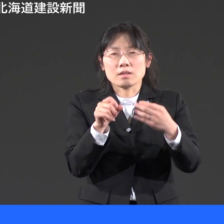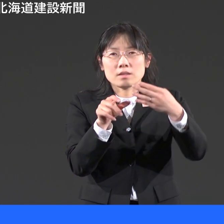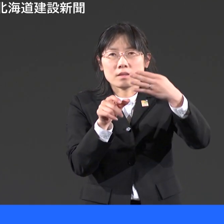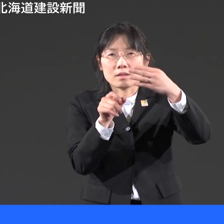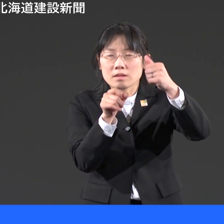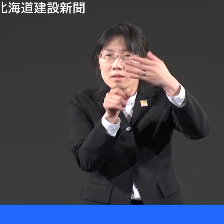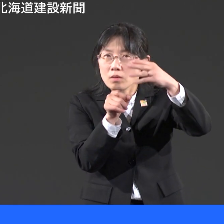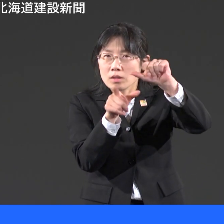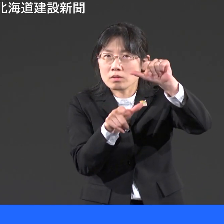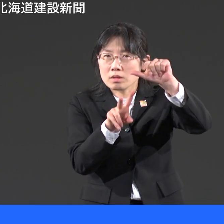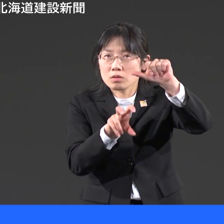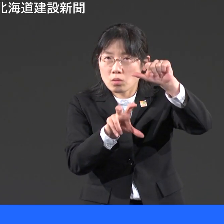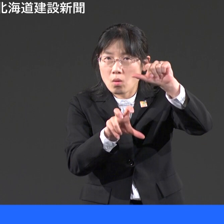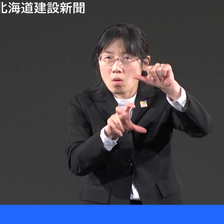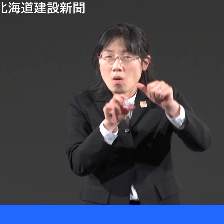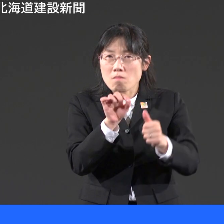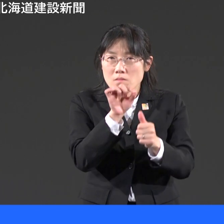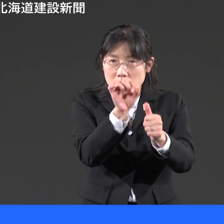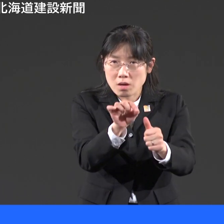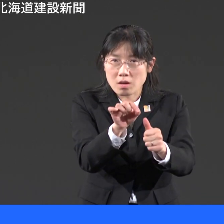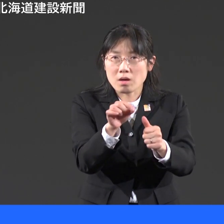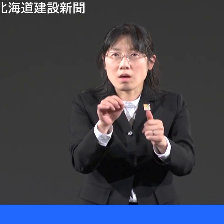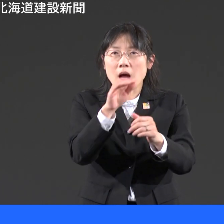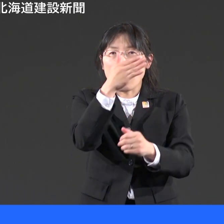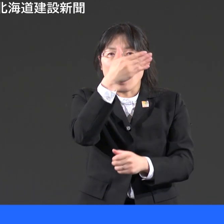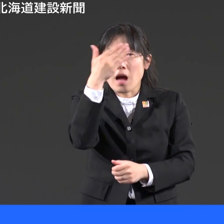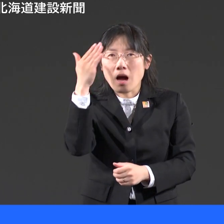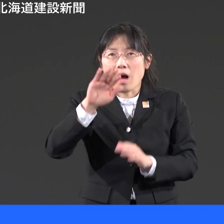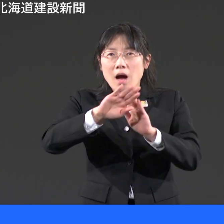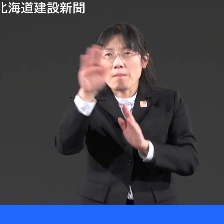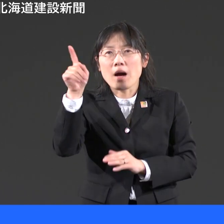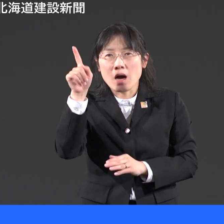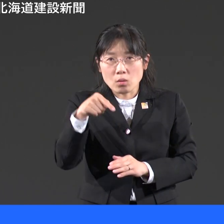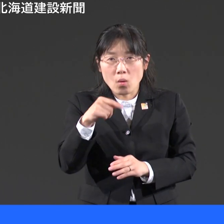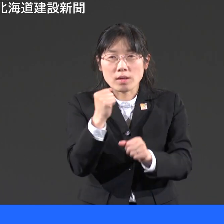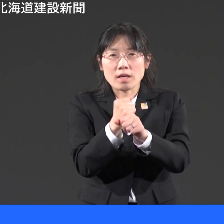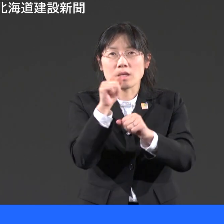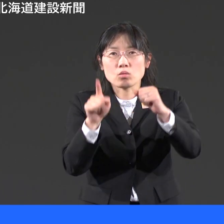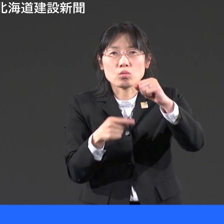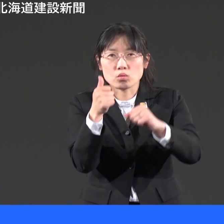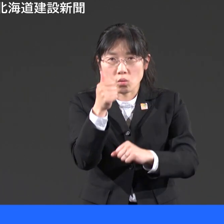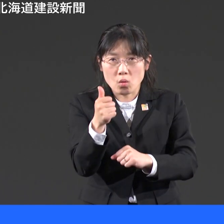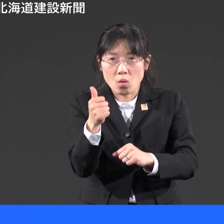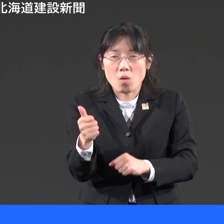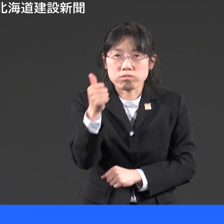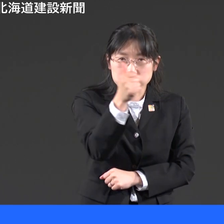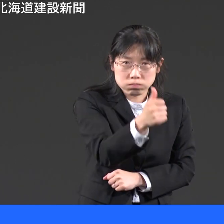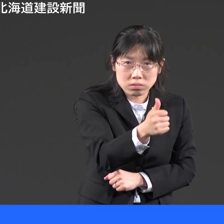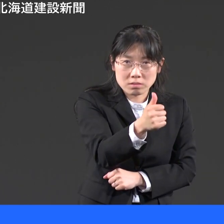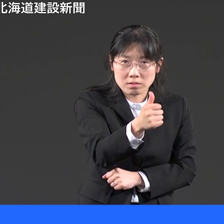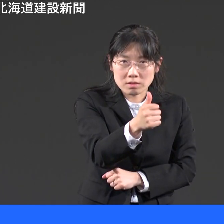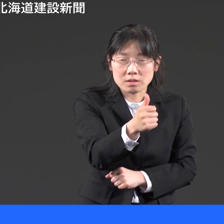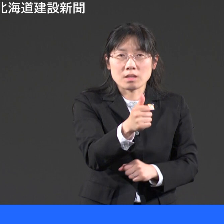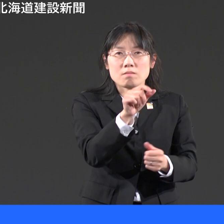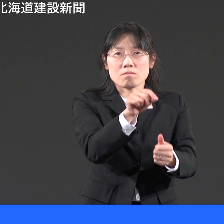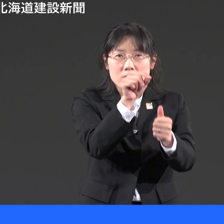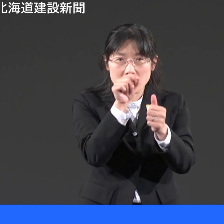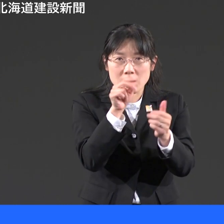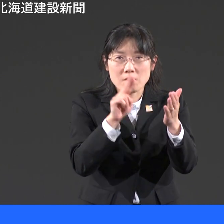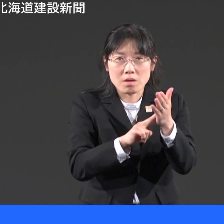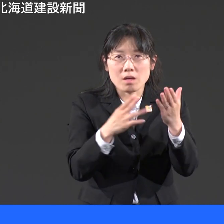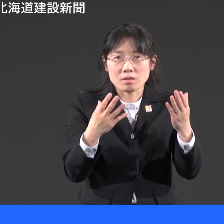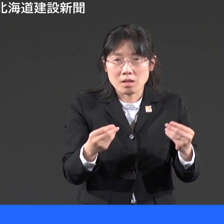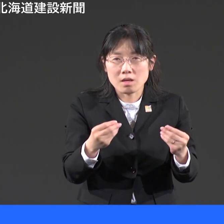天野建設局長を副市長に、はい、起用した意図とですね、はい、秋元市長ご自身として、